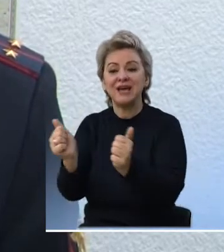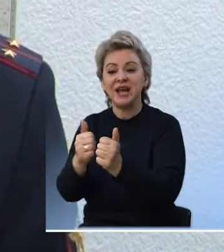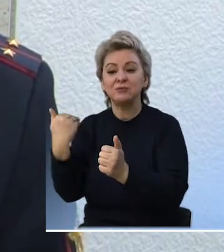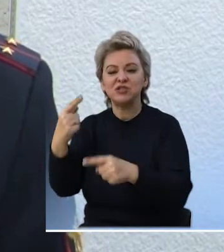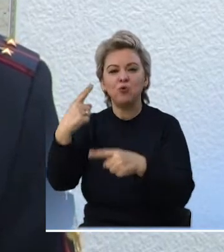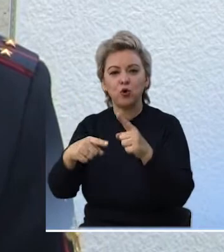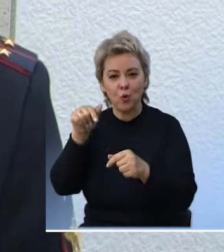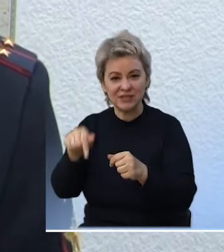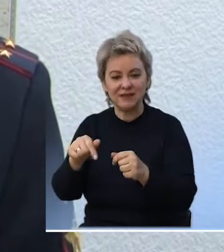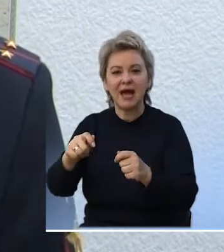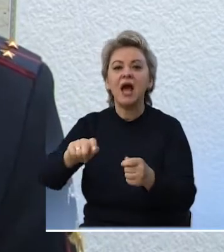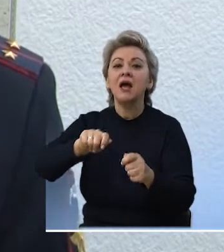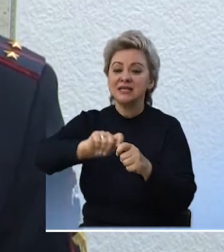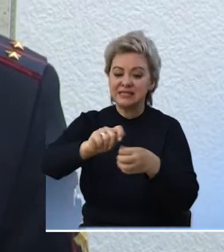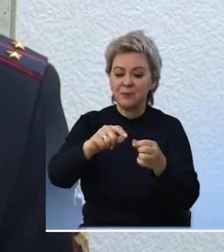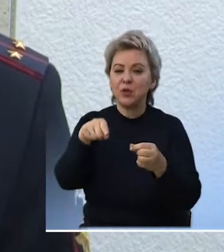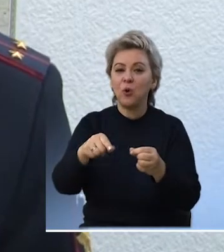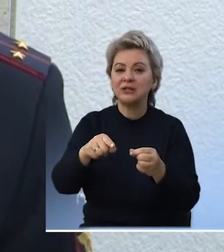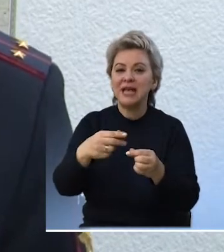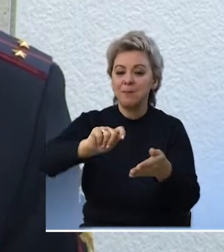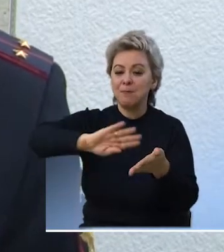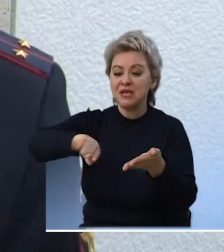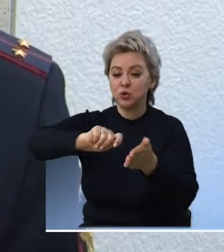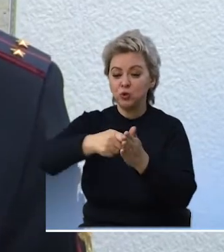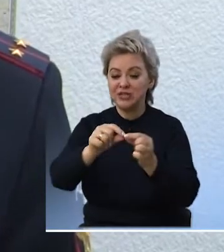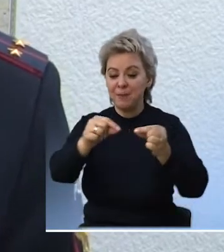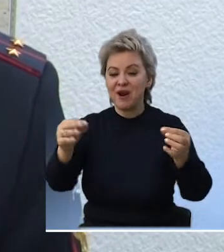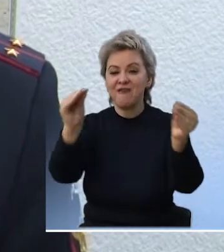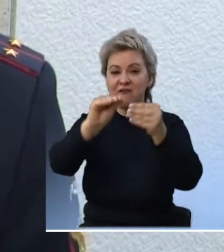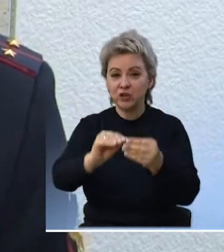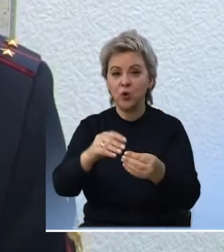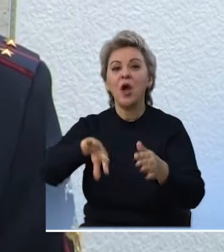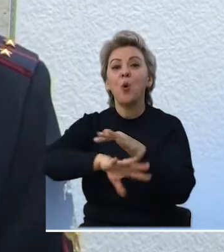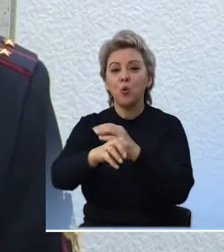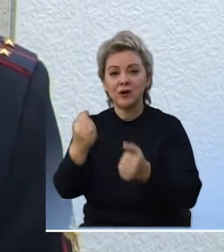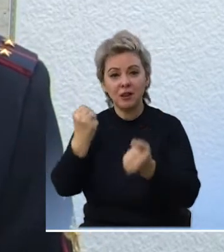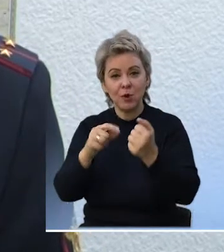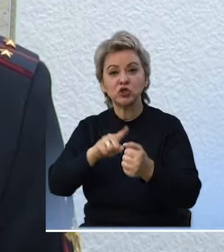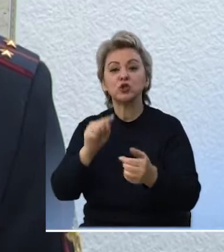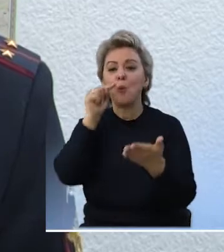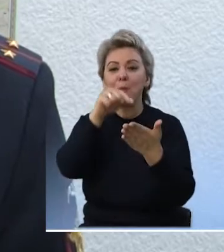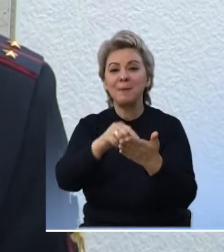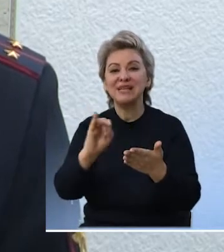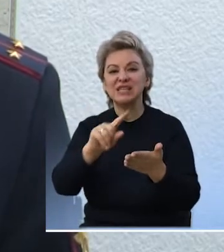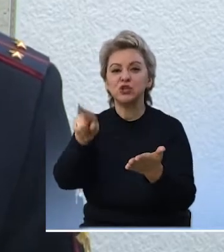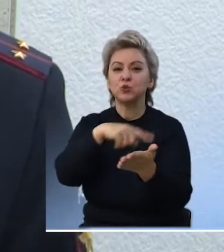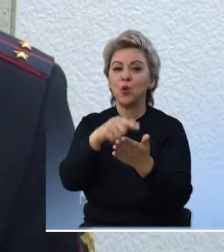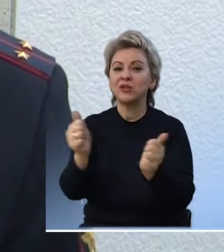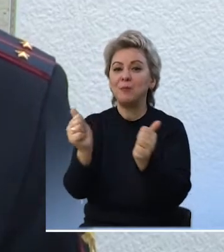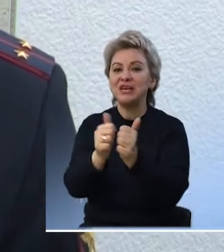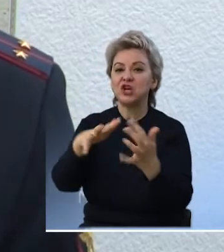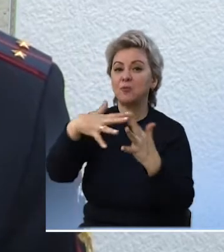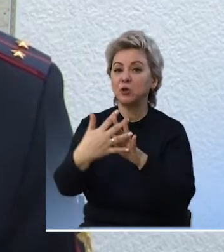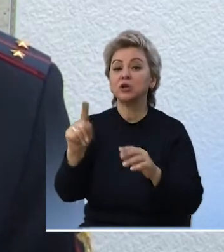его родственников. Завести автотранспорт подозреваемый решил с помощью замыкания проводов. На угон машины молодой человек решился, чтобы добраться из города в